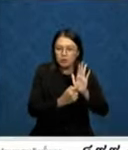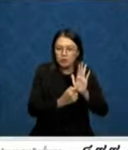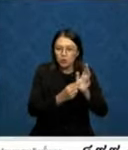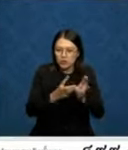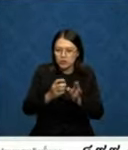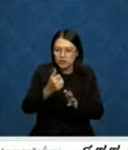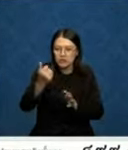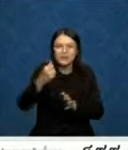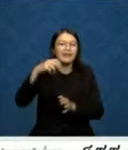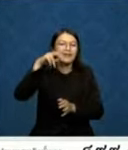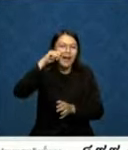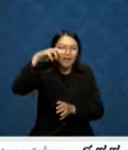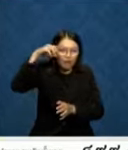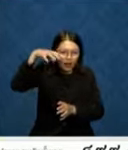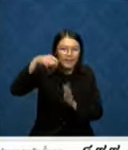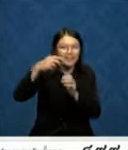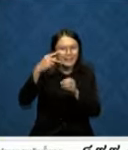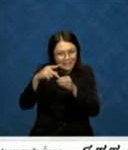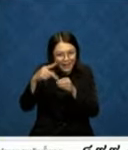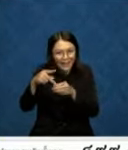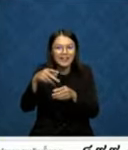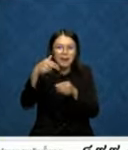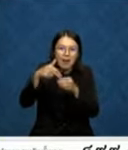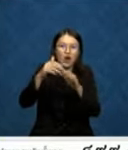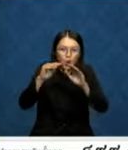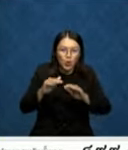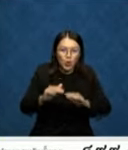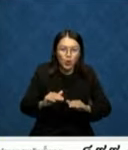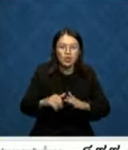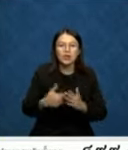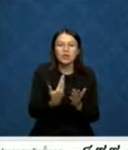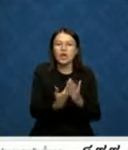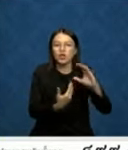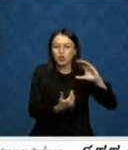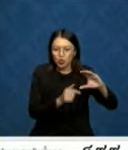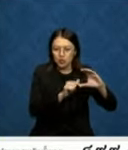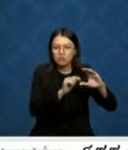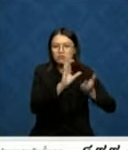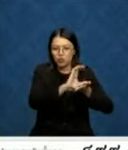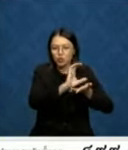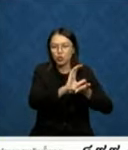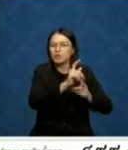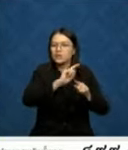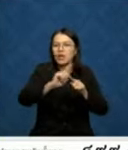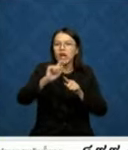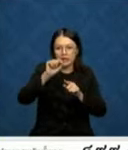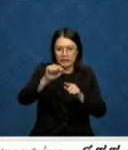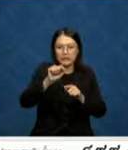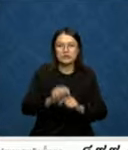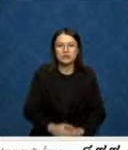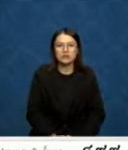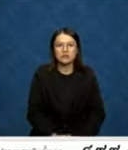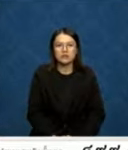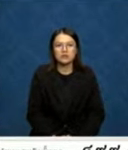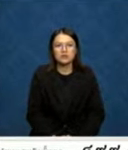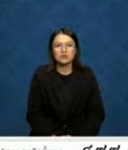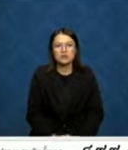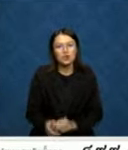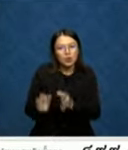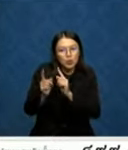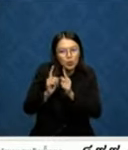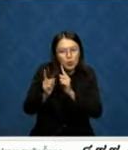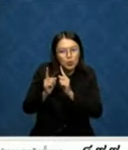ลดค่าน้ำค่าไฟค่าแก๊สค่าน้ำมันนะครับต้นทุนสินค้าทั้งหมดเกิดจากค่าต่างๆเหล่านี้นะครับท่านแค่ไปเจรจ